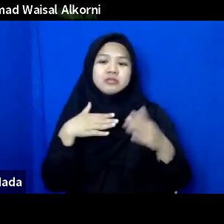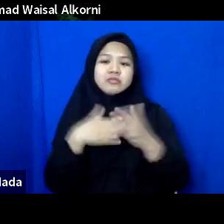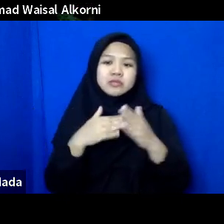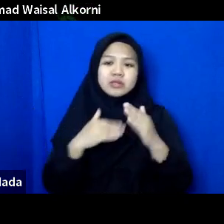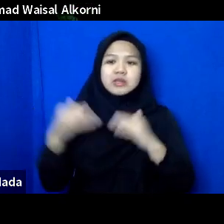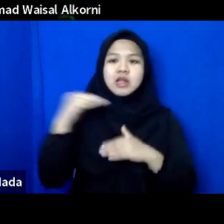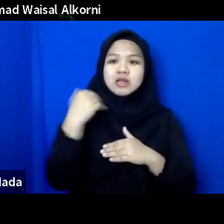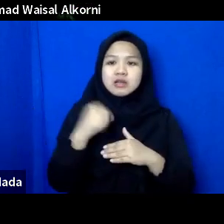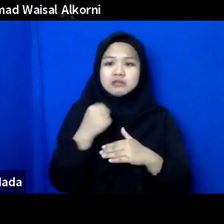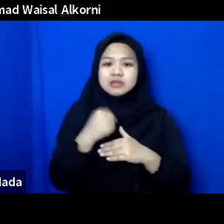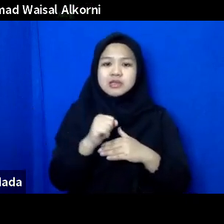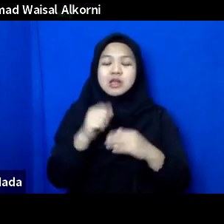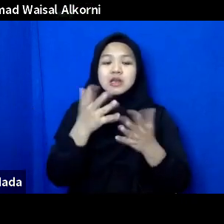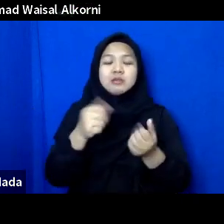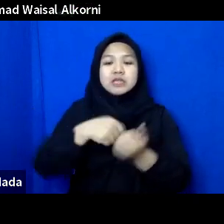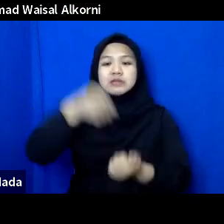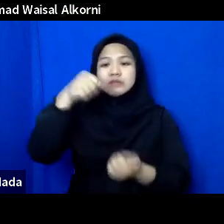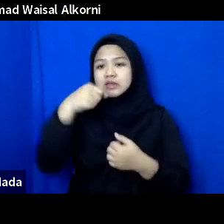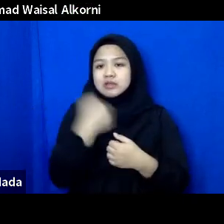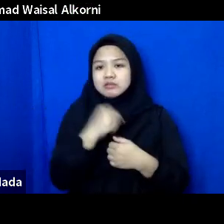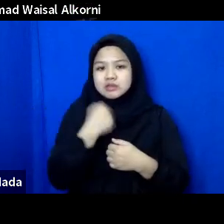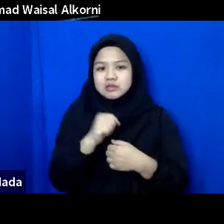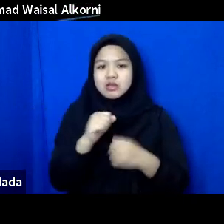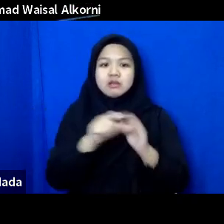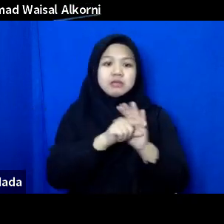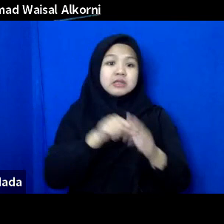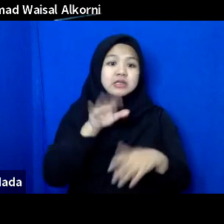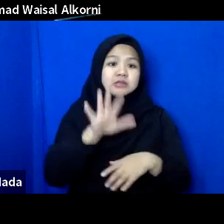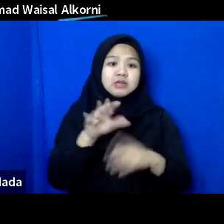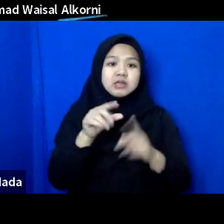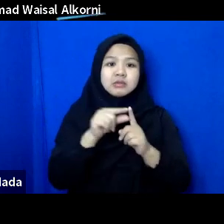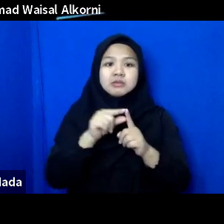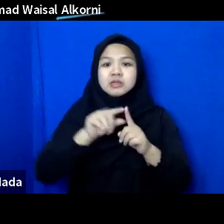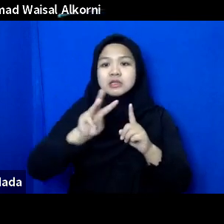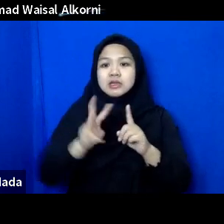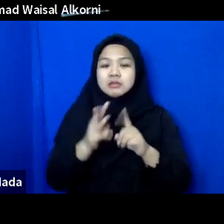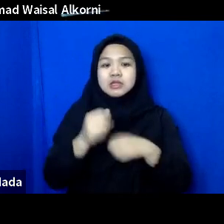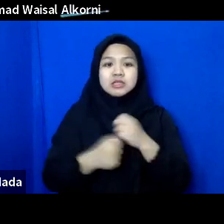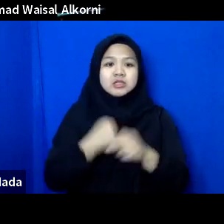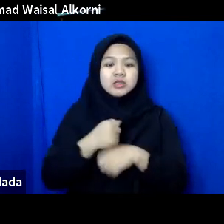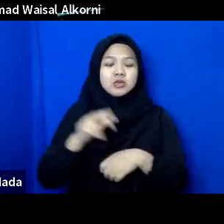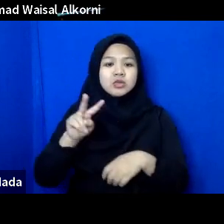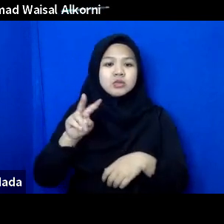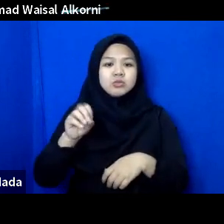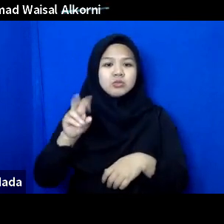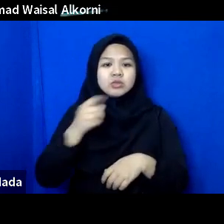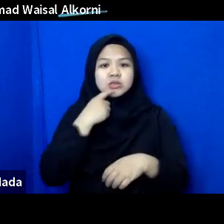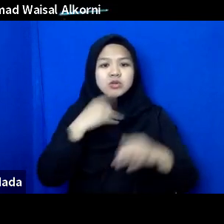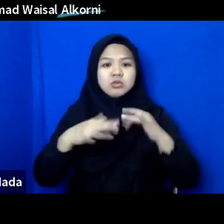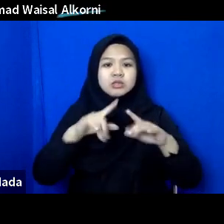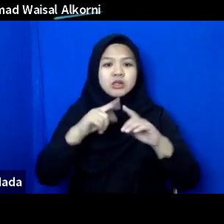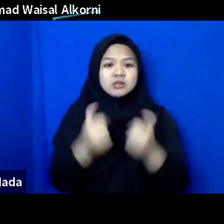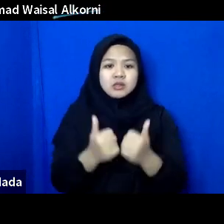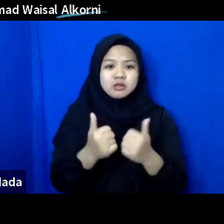pangkat tidak bisa sertifikasi masa 5pp 13 tahun 2012 tentang aku wilayah